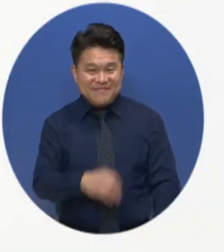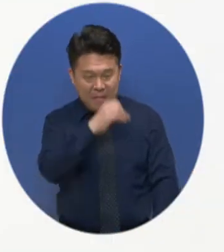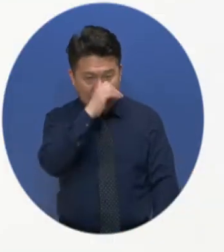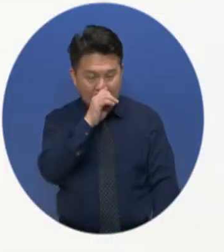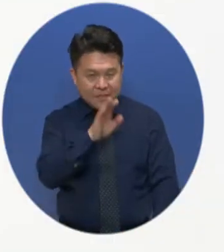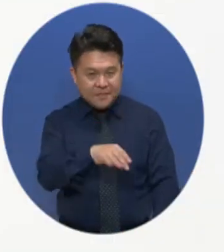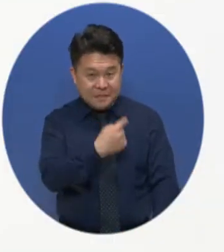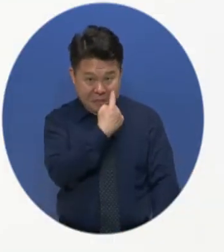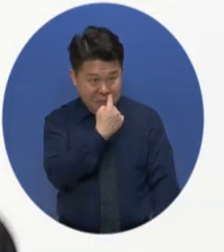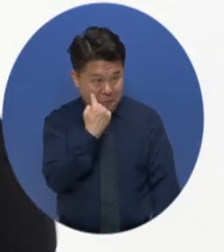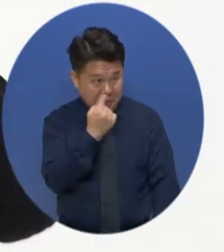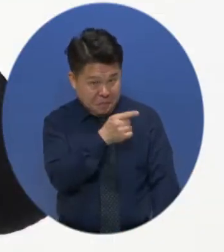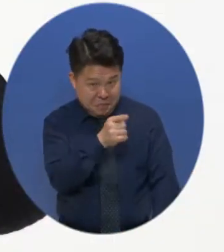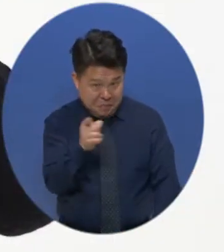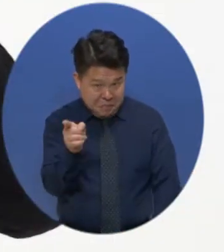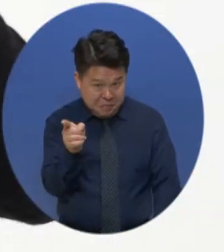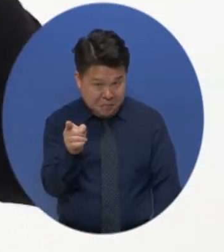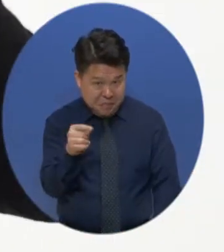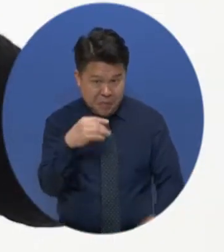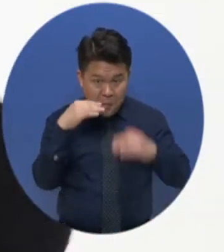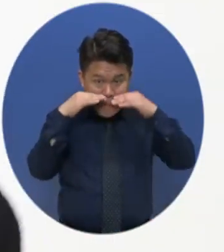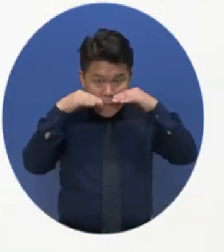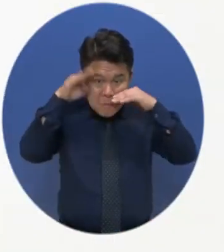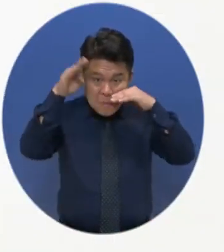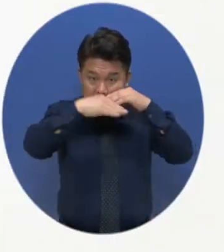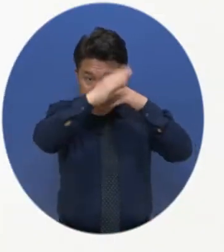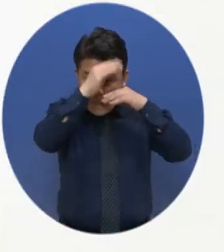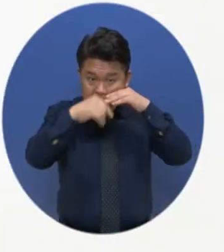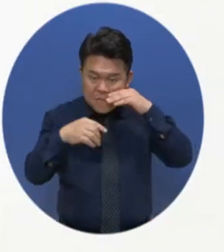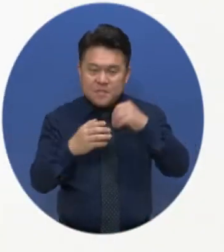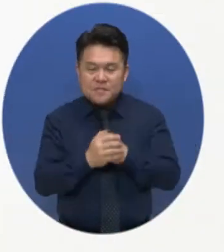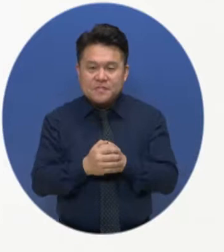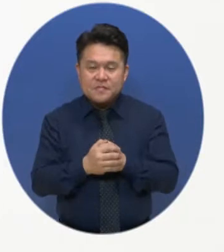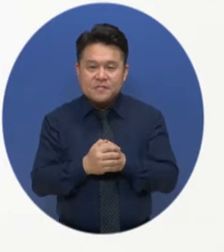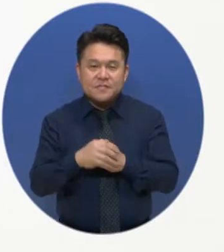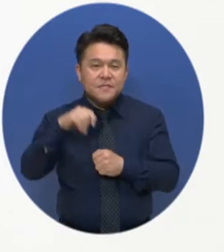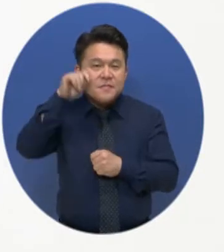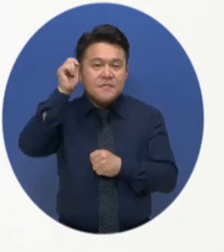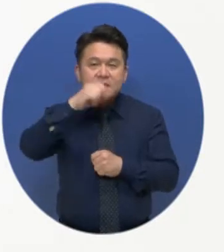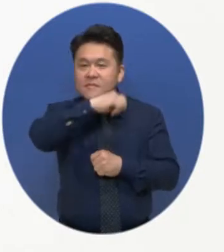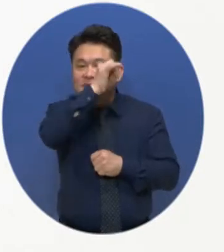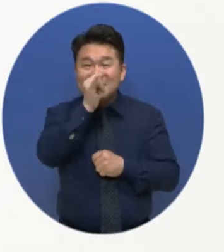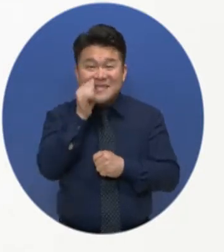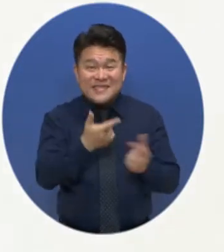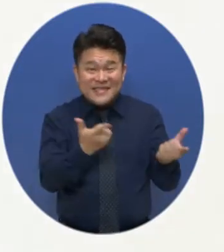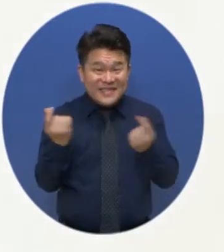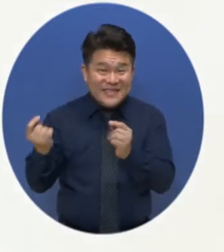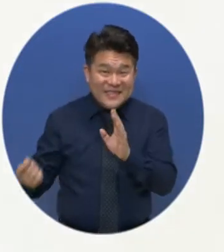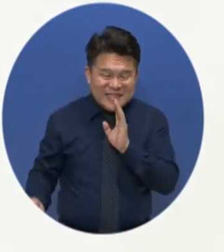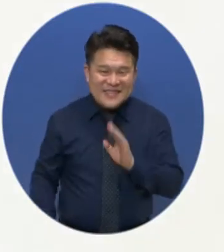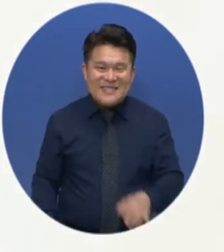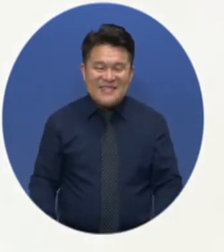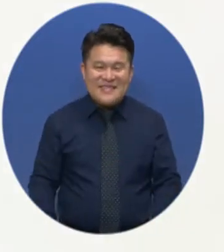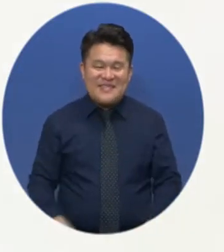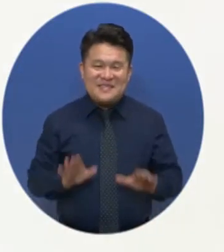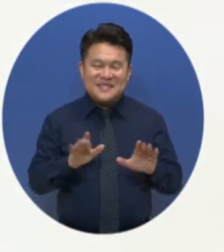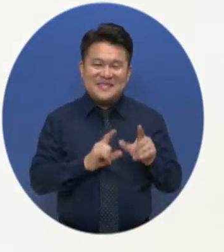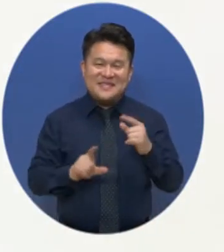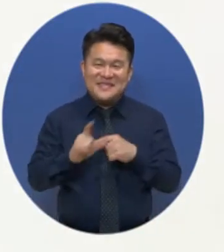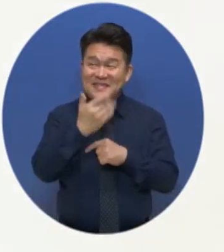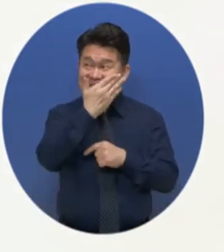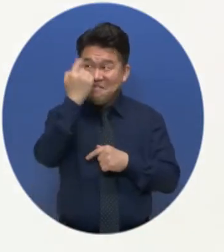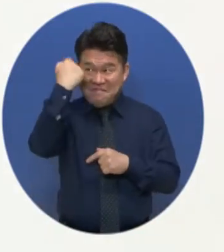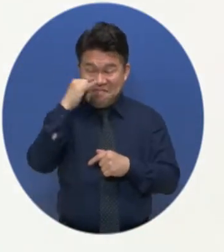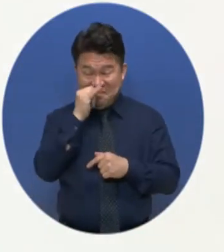제가 유심히 보니까 다 코 위로 이렇게 코 윗부분에 볼터치를 하셨네요. 네. 네. 그래서 오늘 더